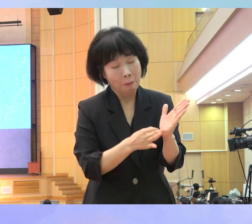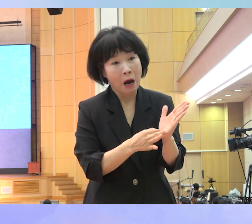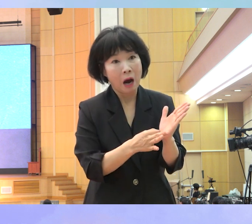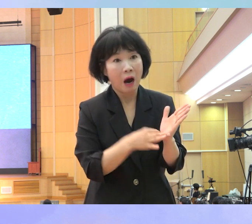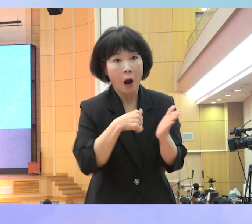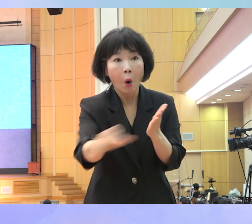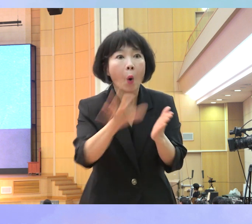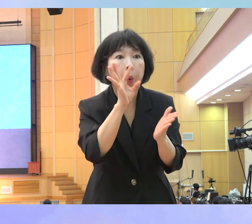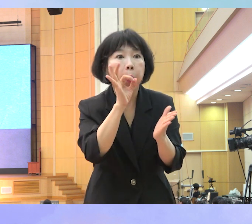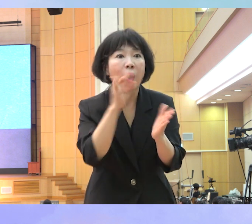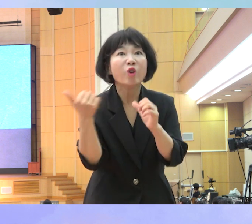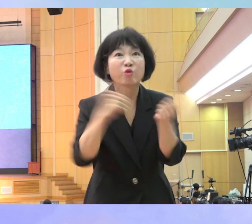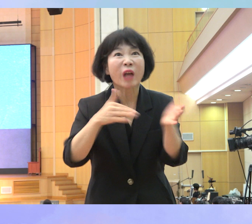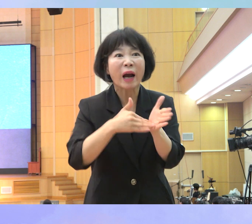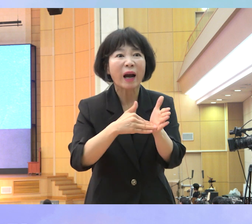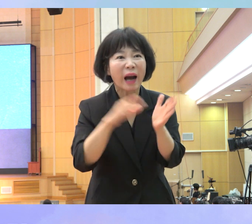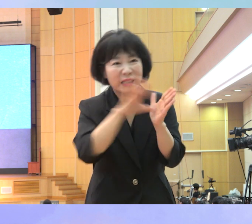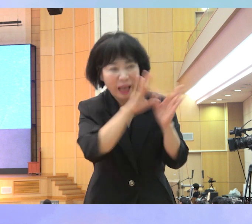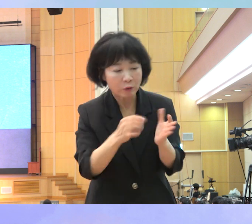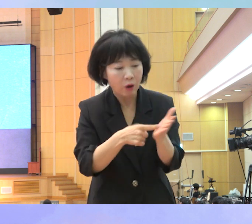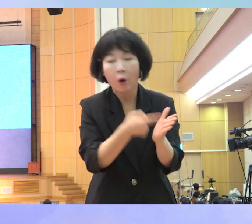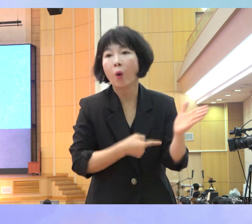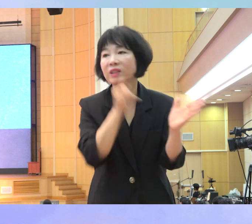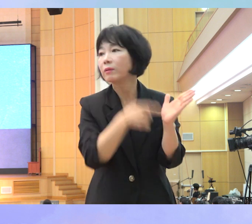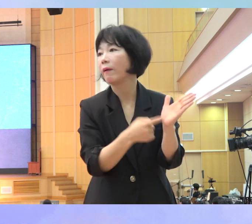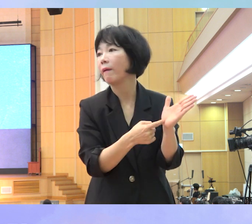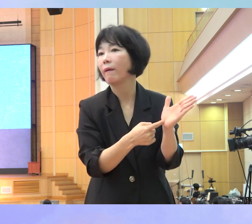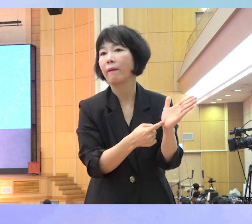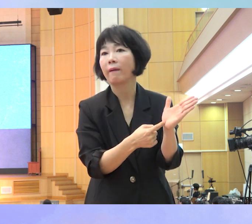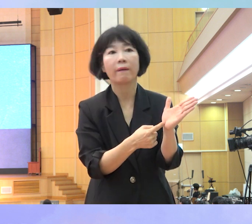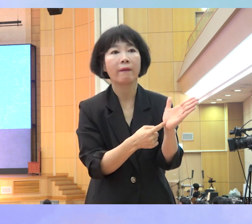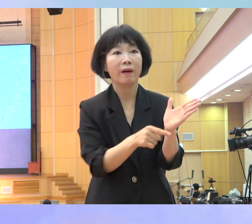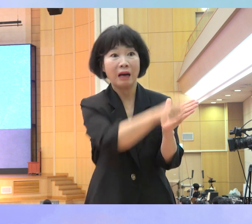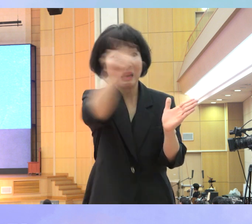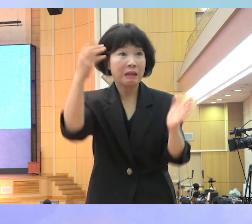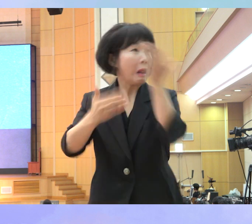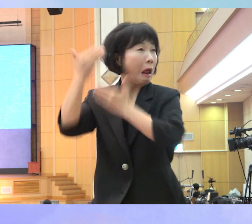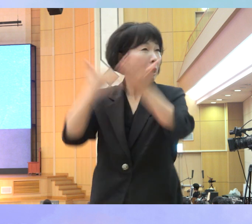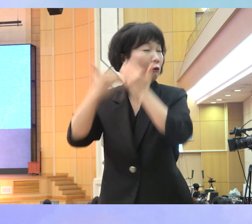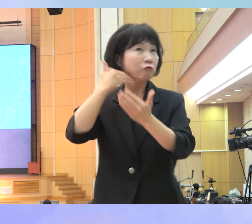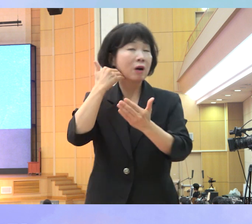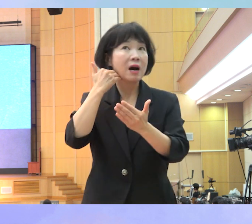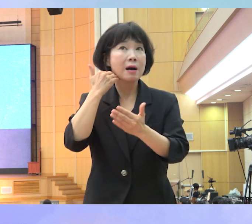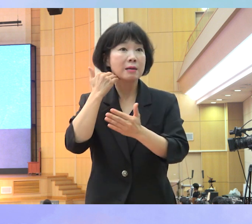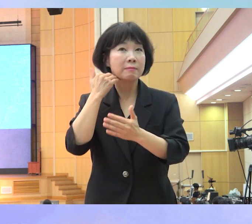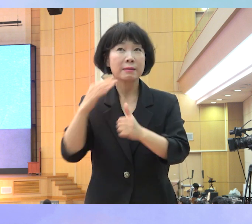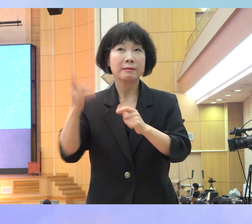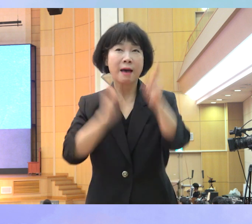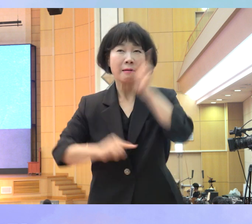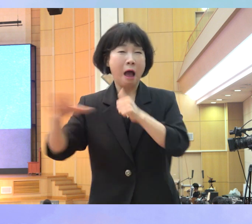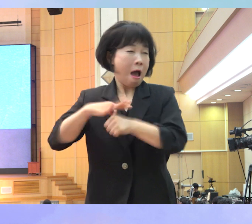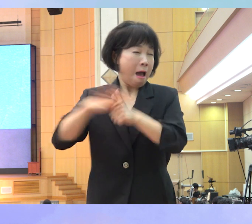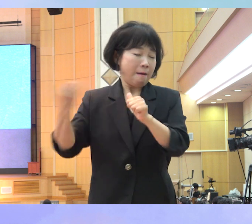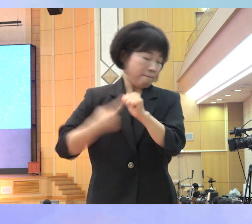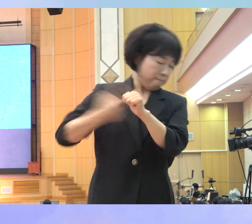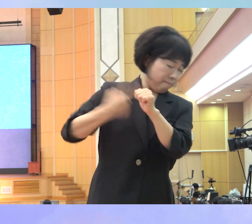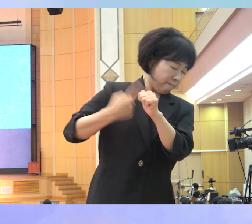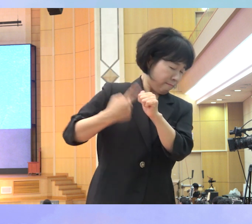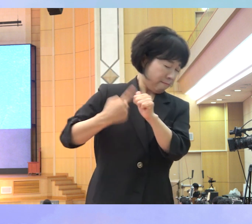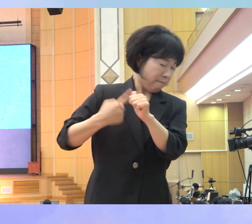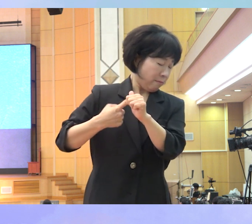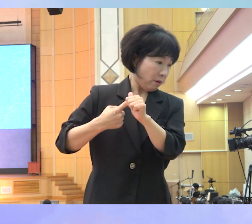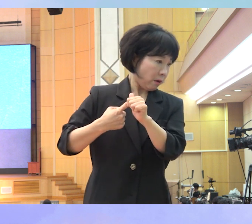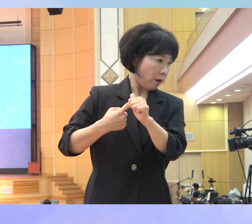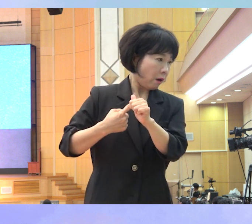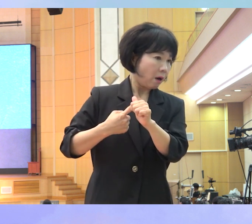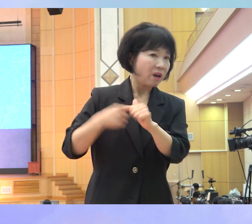거예요. 그러니까 누가 나한테 했던, 상처 줬던 그 말은 나에게 상처로 남아있기 때문에